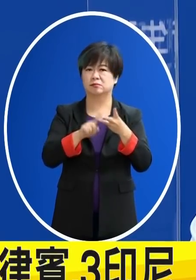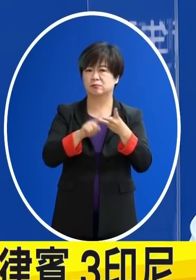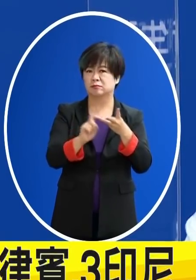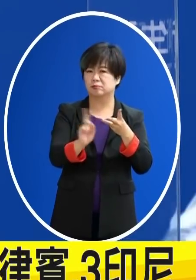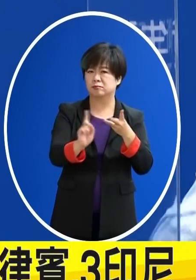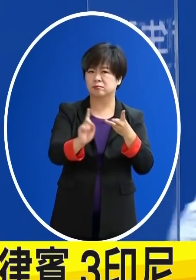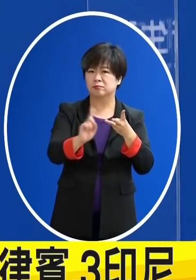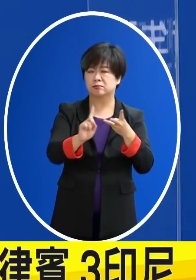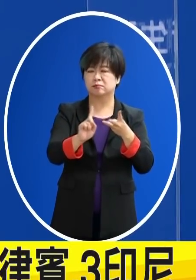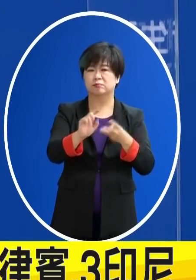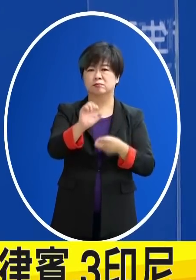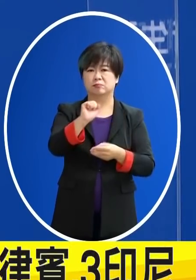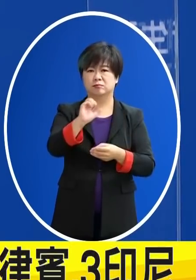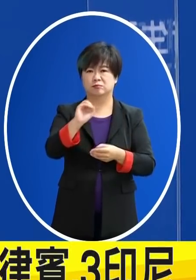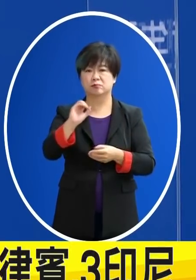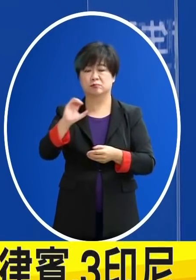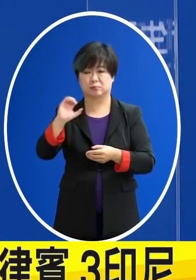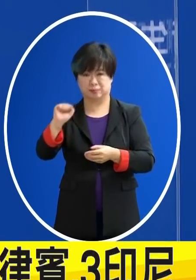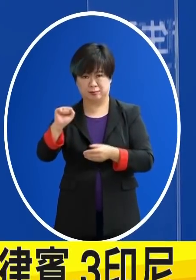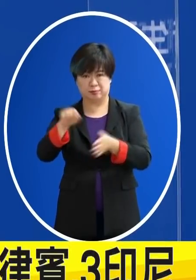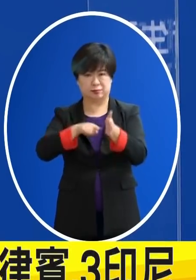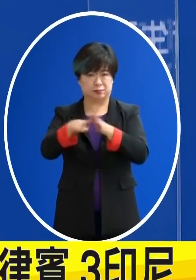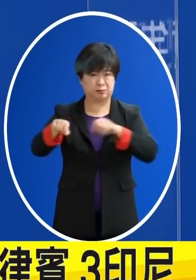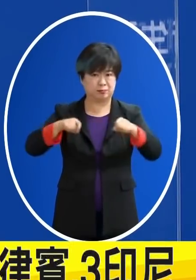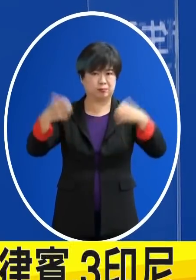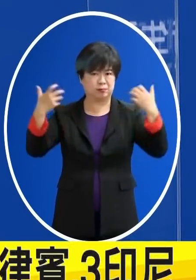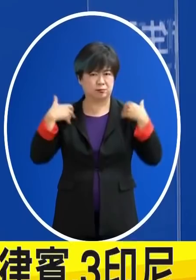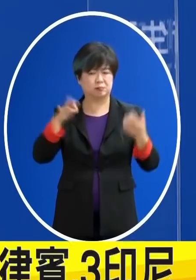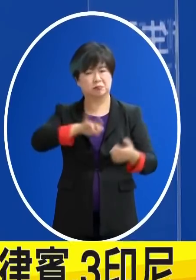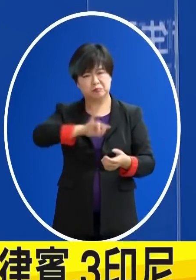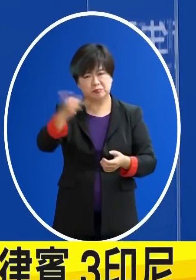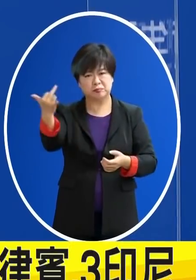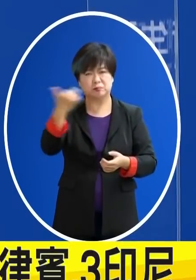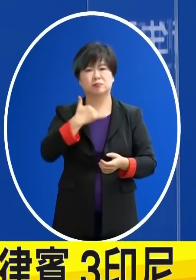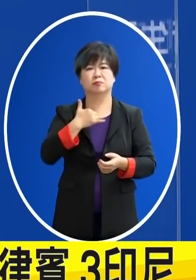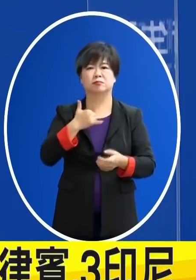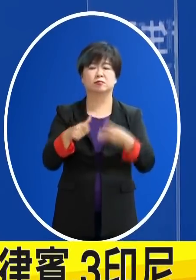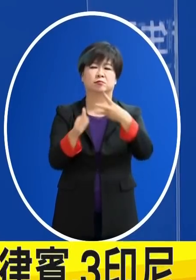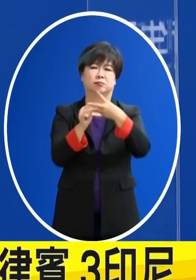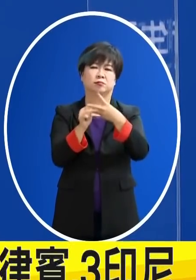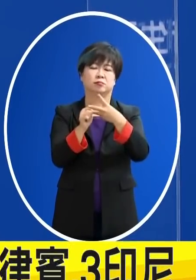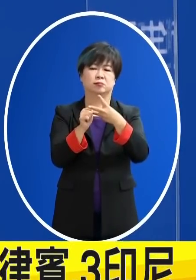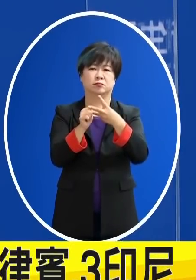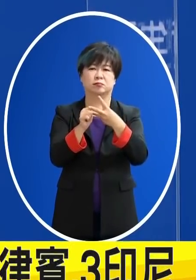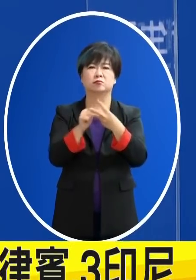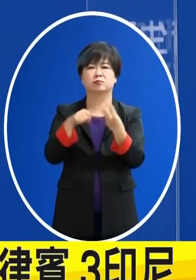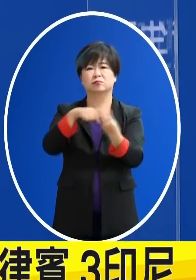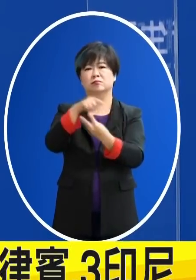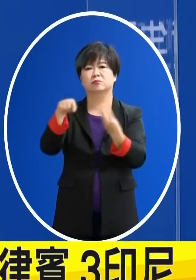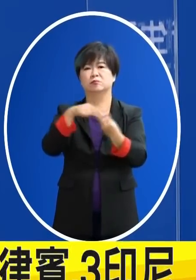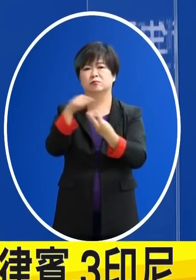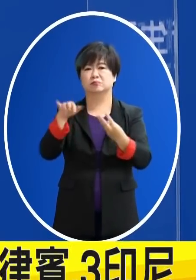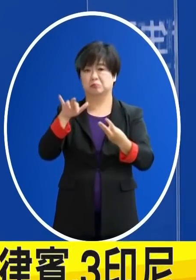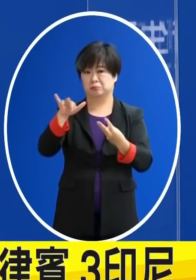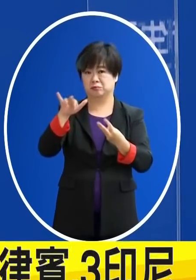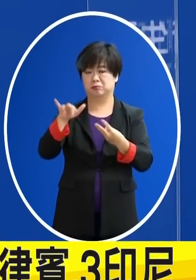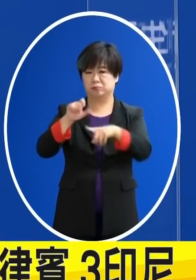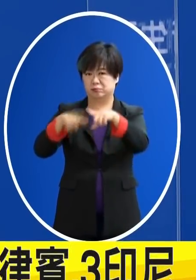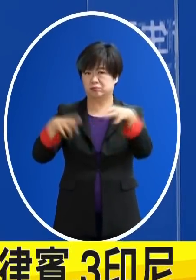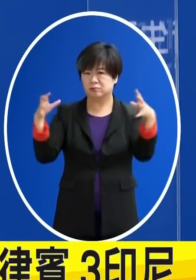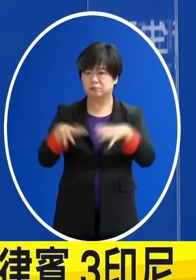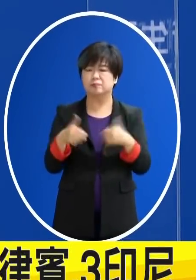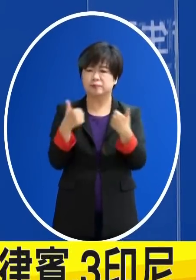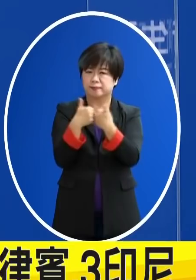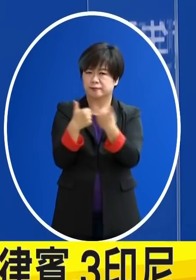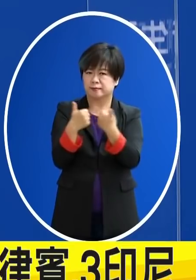有一些 SOS 跟专案在执行的航空公司菲特利航空，我们总共三家一起来做讨论。那